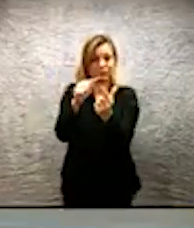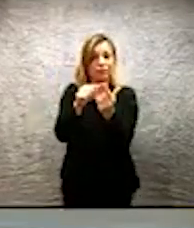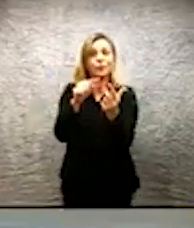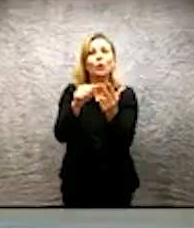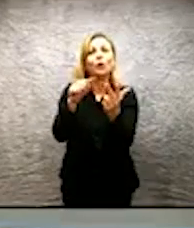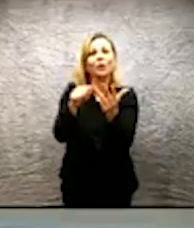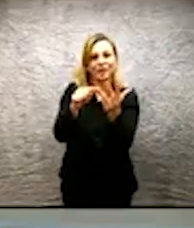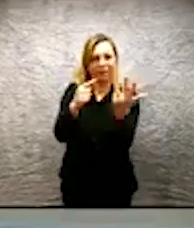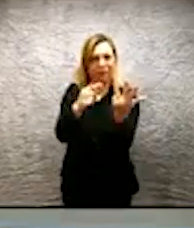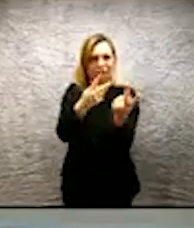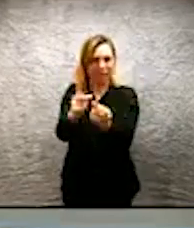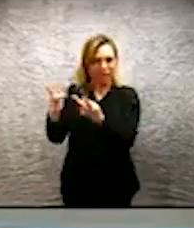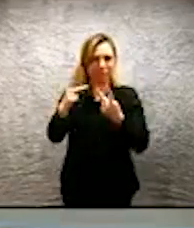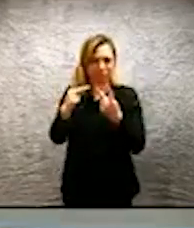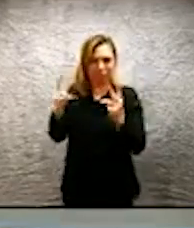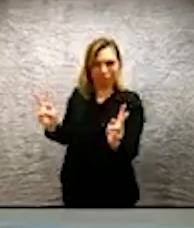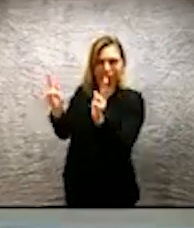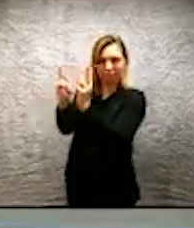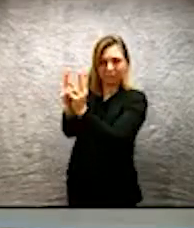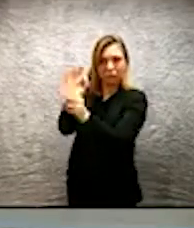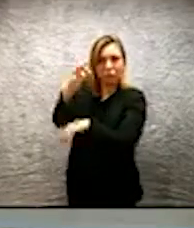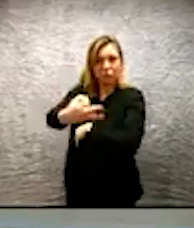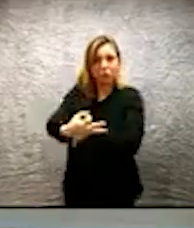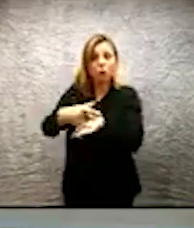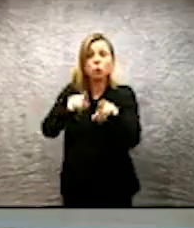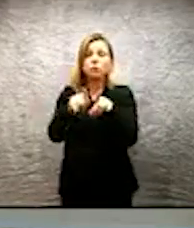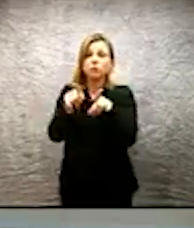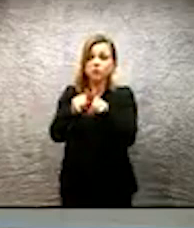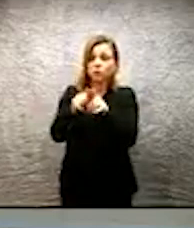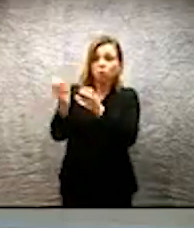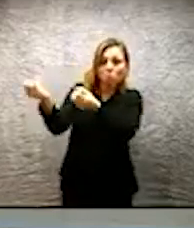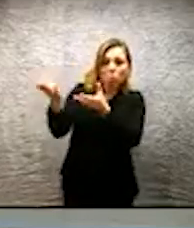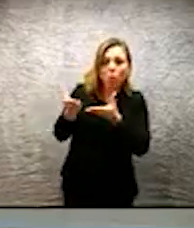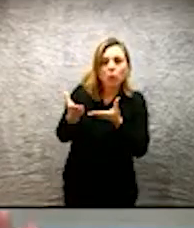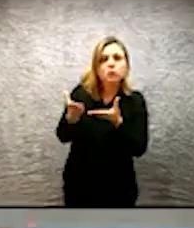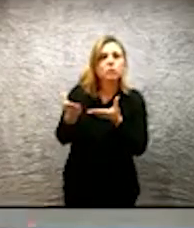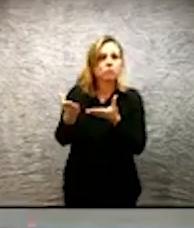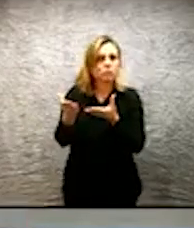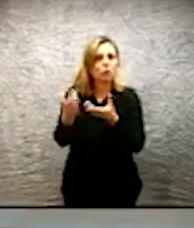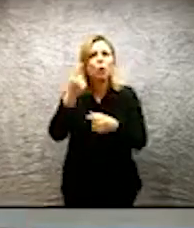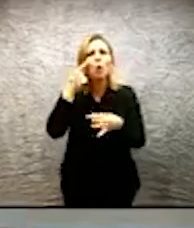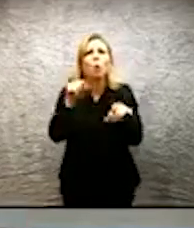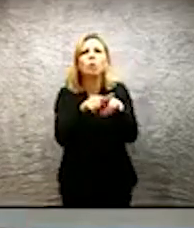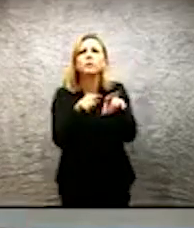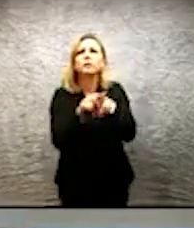Vambrechy. Et puis, des propositions qui seront faites. Il y aura également